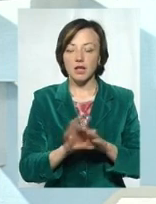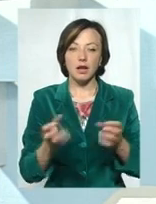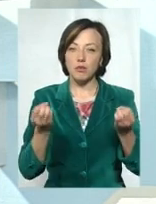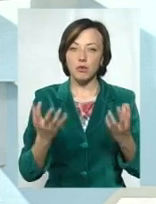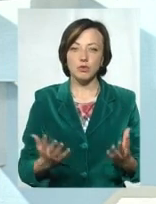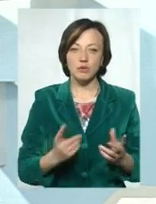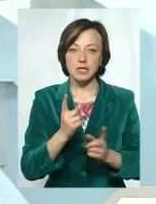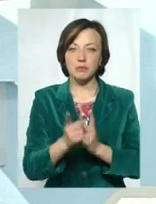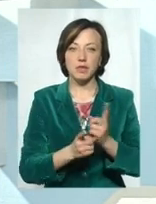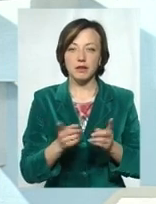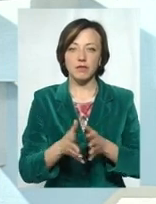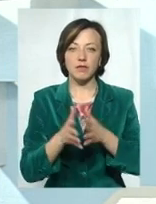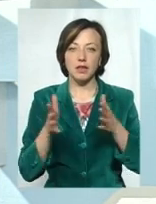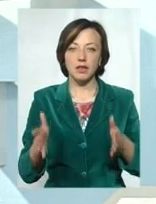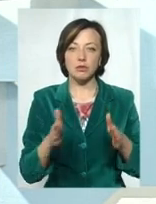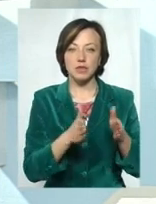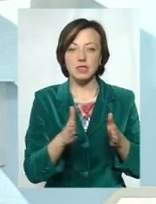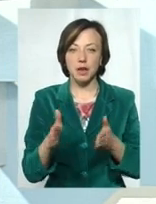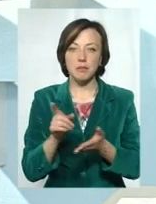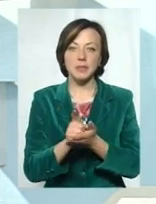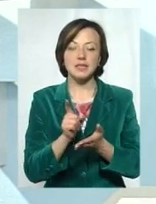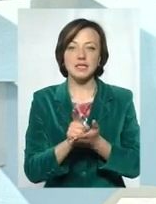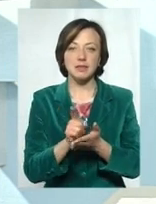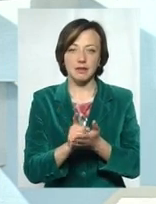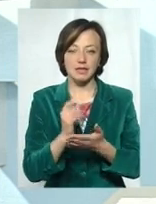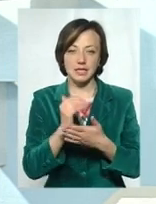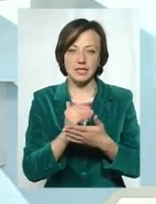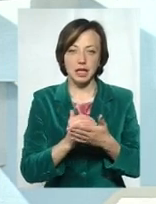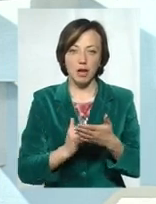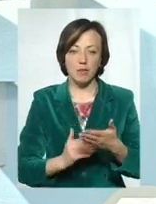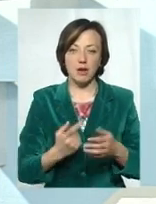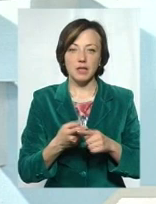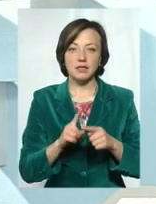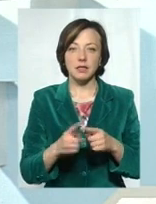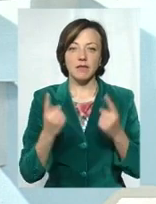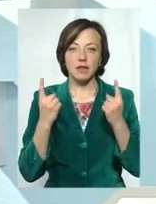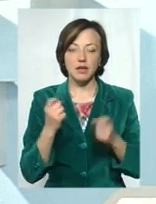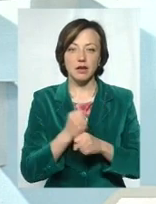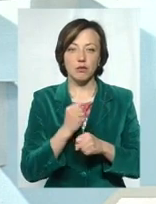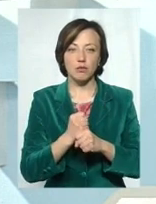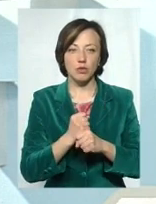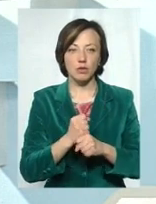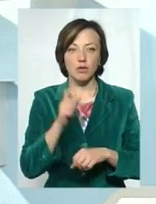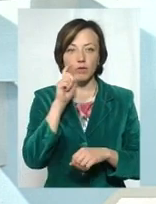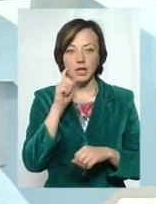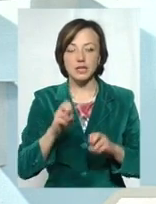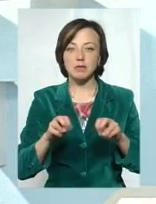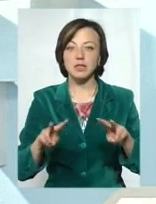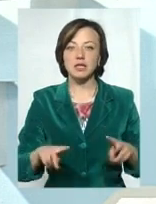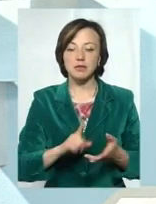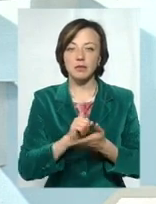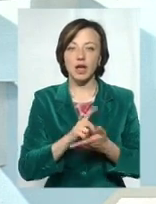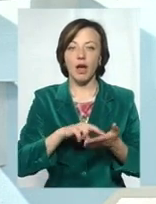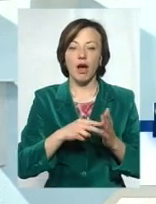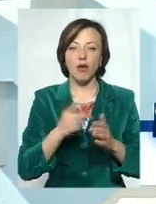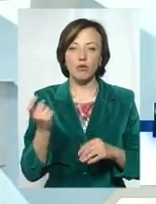змінити таку велику систему, як пенсійна система. Це велика робота в Україні, і спеціалісти повинні, і